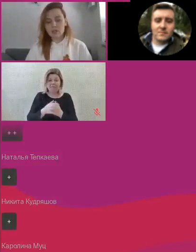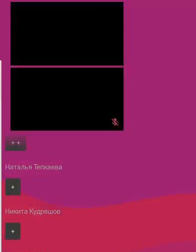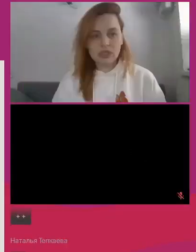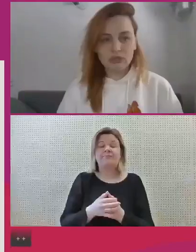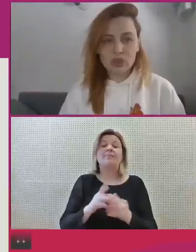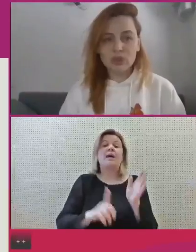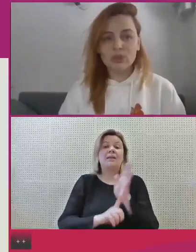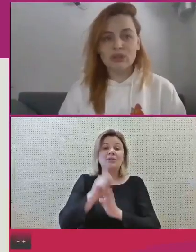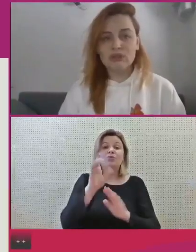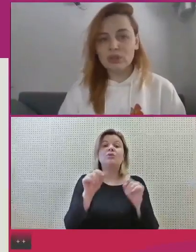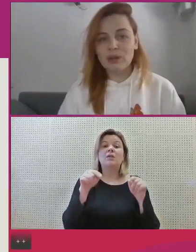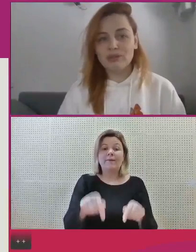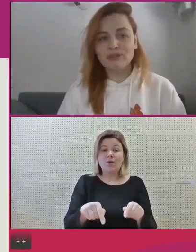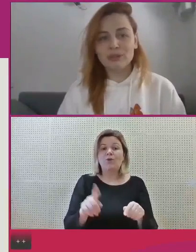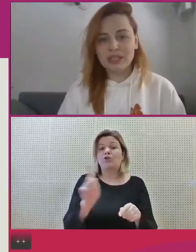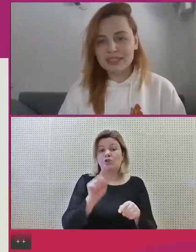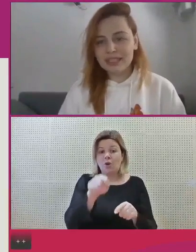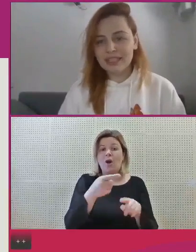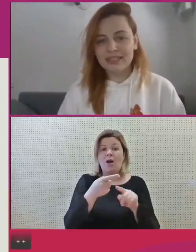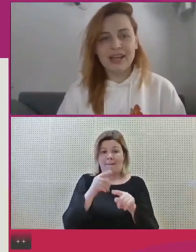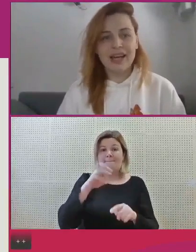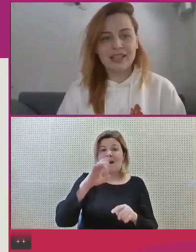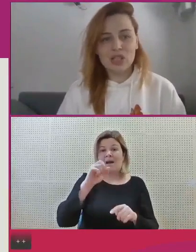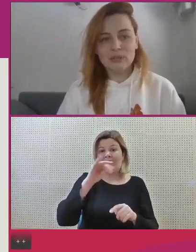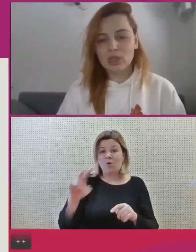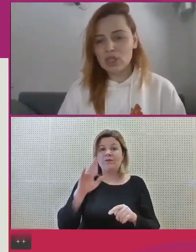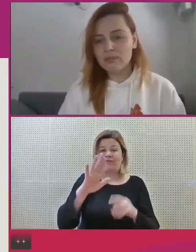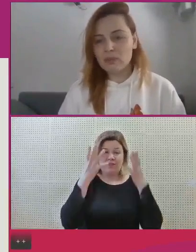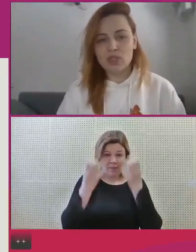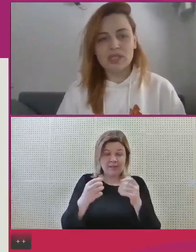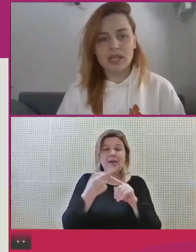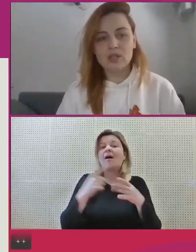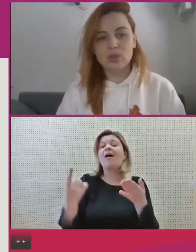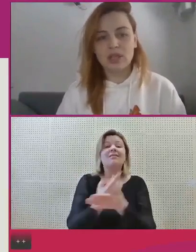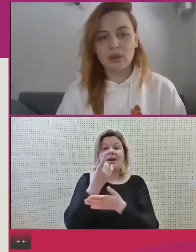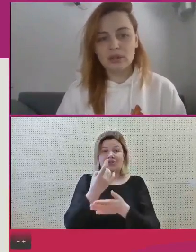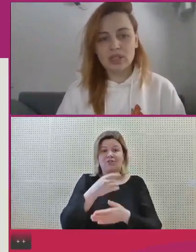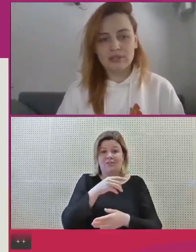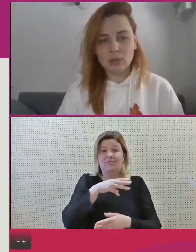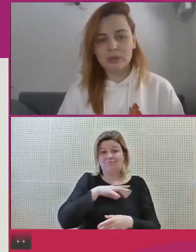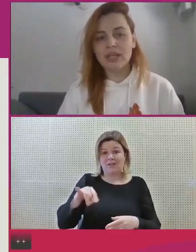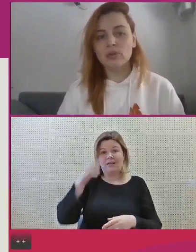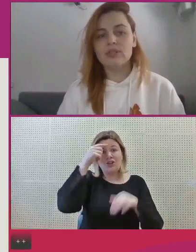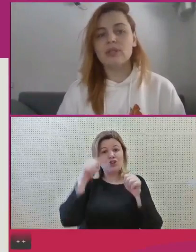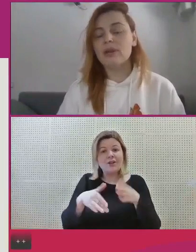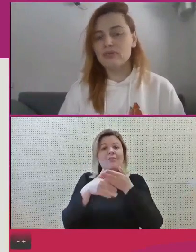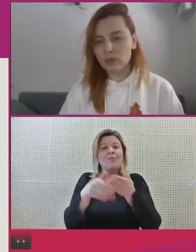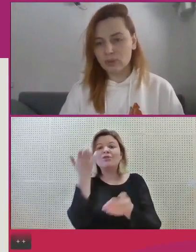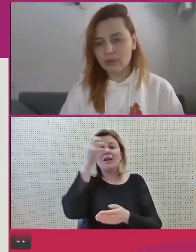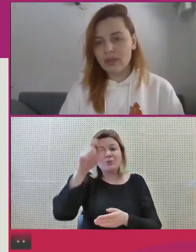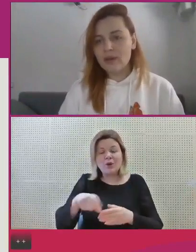И начну с того, что вот «Марафон в темноте» — это однажды мы решили помочь незрячему человеку